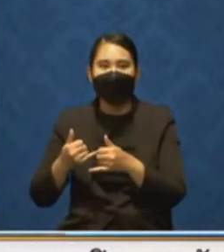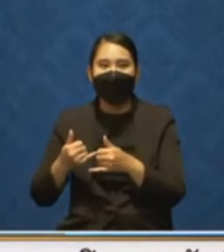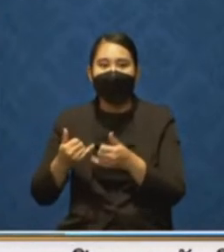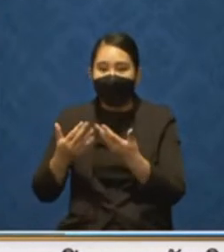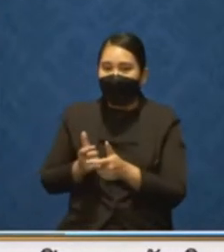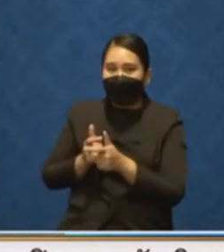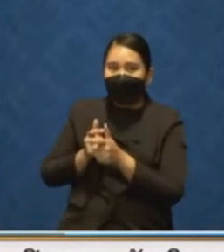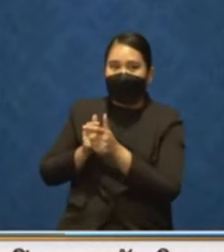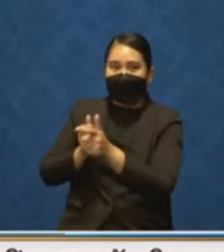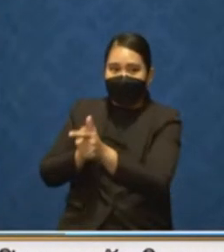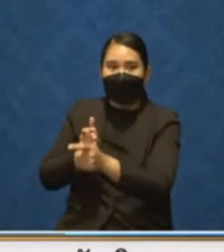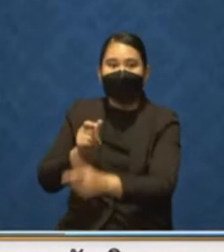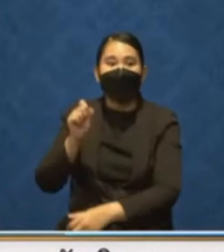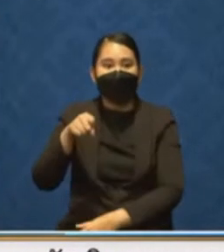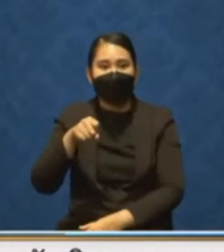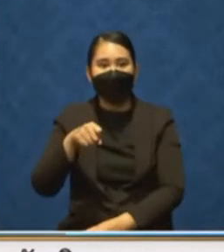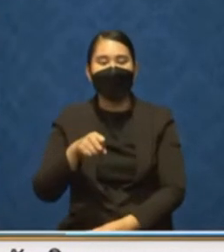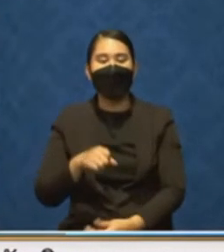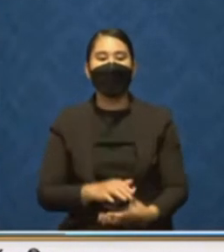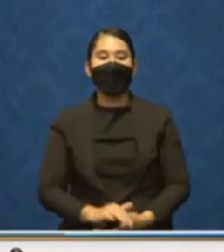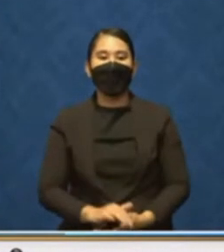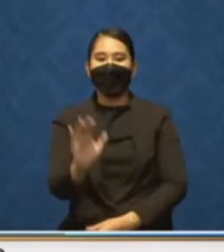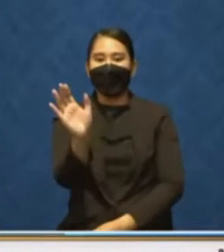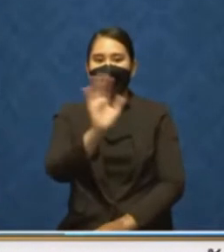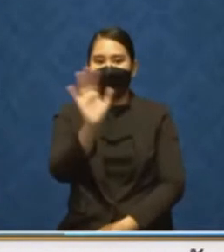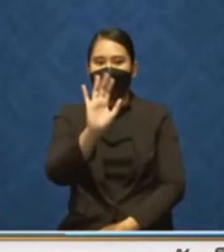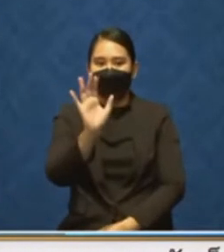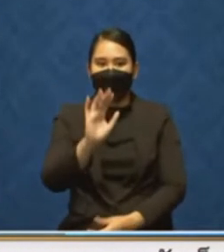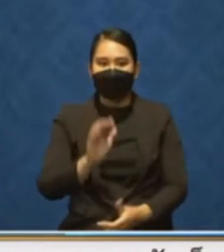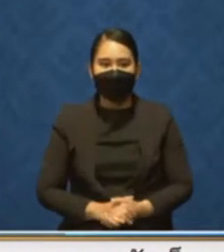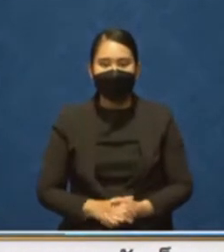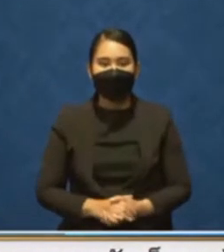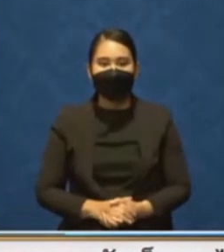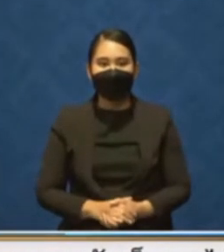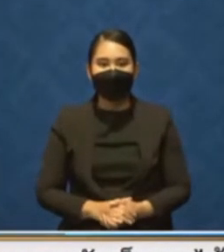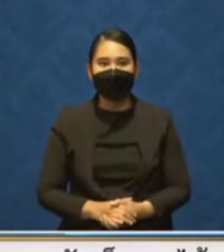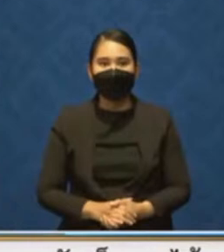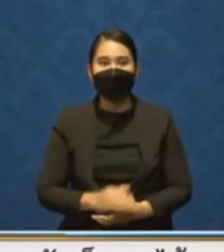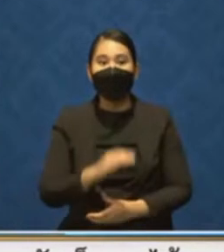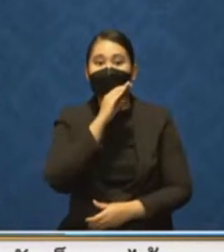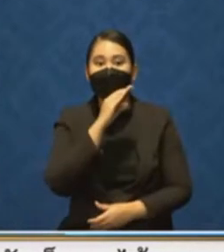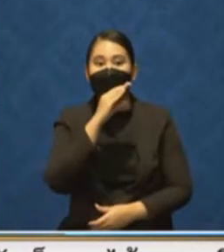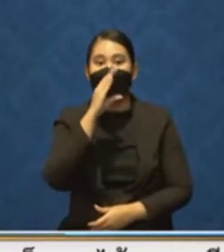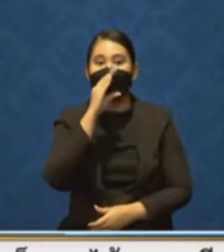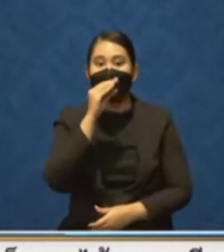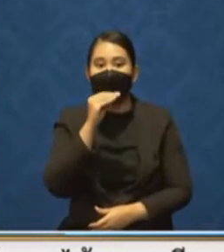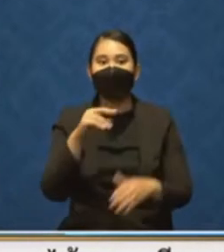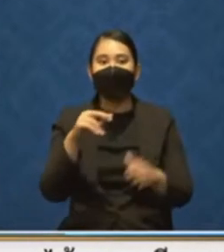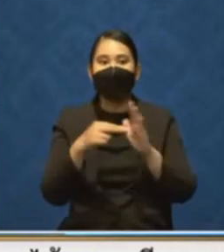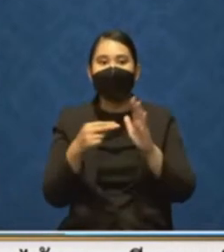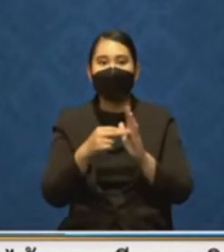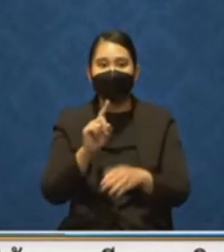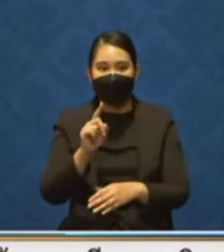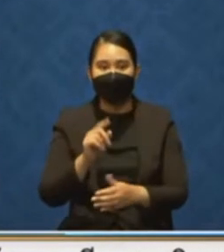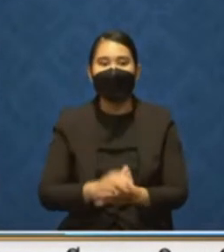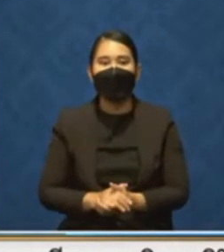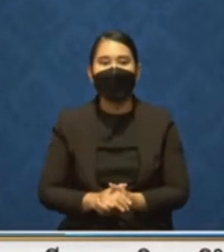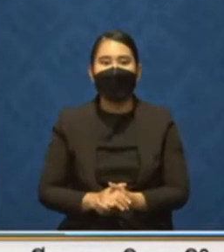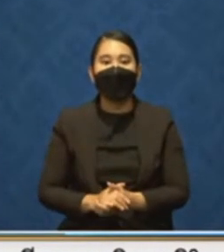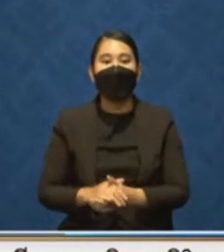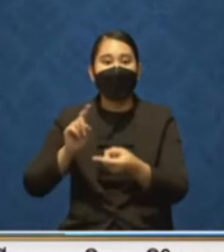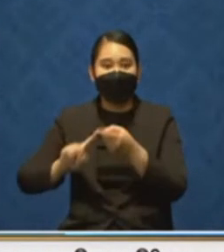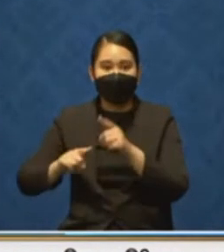เหรอจริงๆแล้วไม่ใช่เรื่องนั้นเลยครับเพราะว่าจะใช้พูดเอาแบบนั้นให้ตรงก็คือว่าเราปล่อยให้เพื่อนเดินลัดสนามอยู่